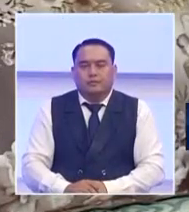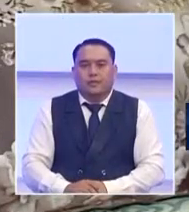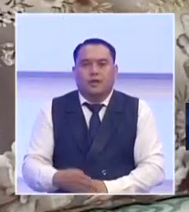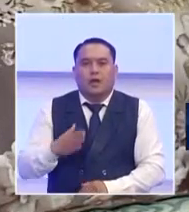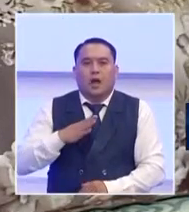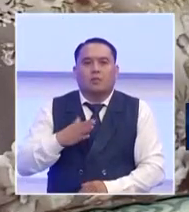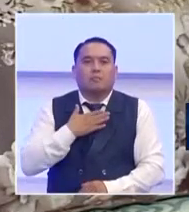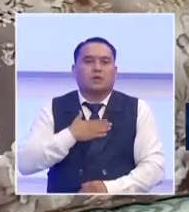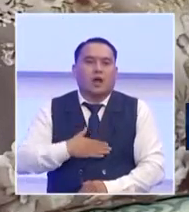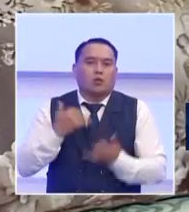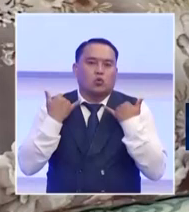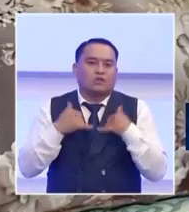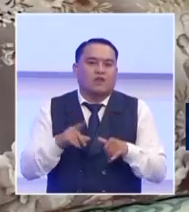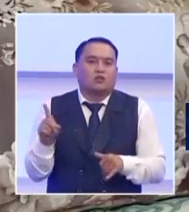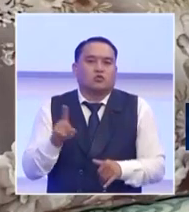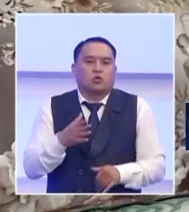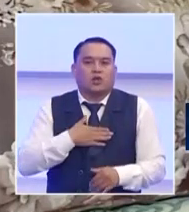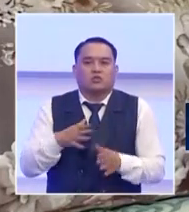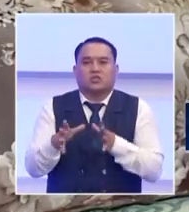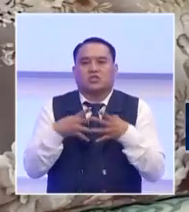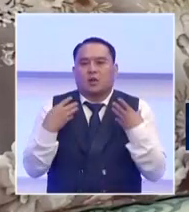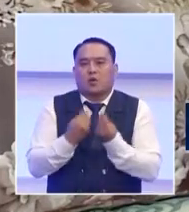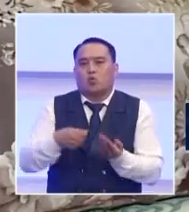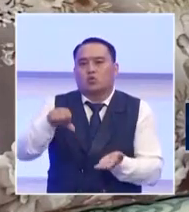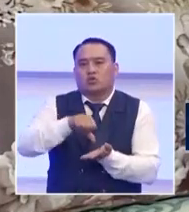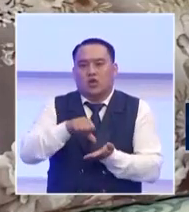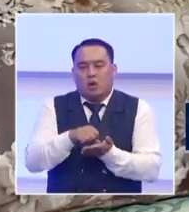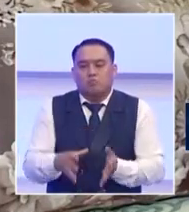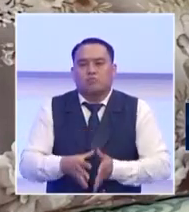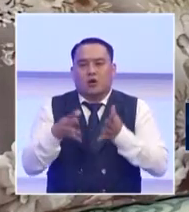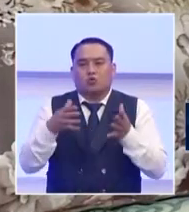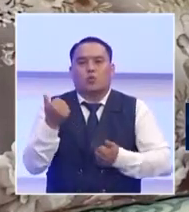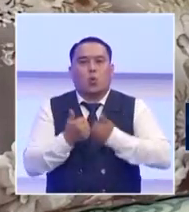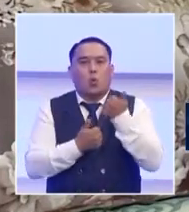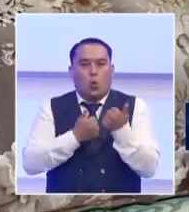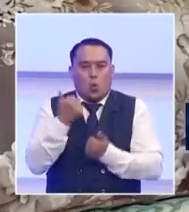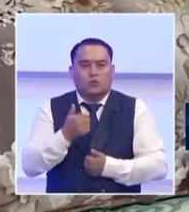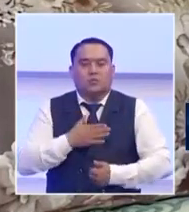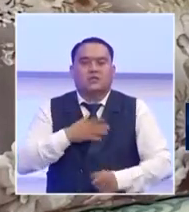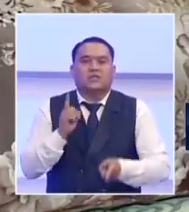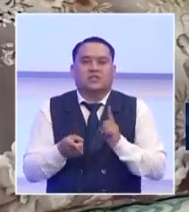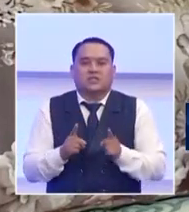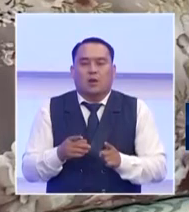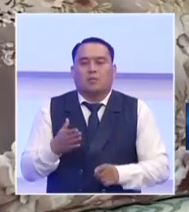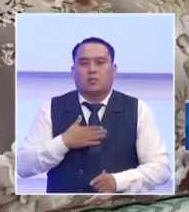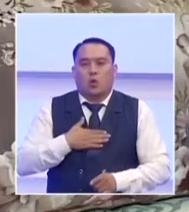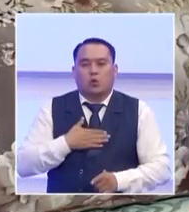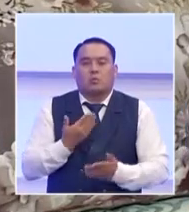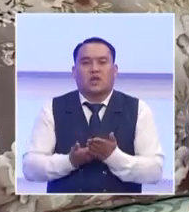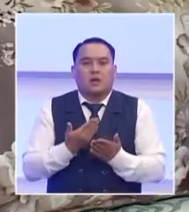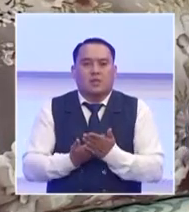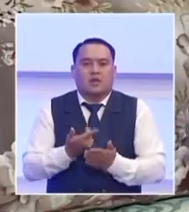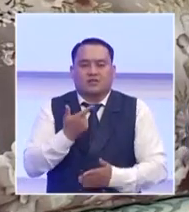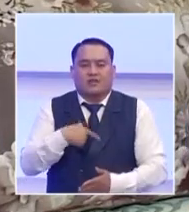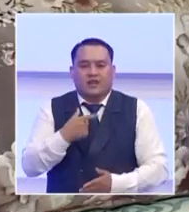приятно удивлена когда узнала что нашу семью выдвинули на участие в таком большом конкурсе наверно мы действительно являемся в чем-то примером для